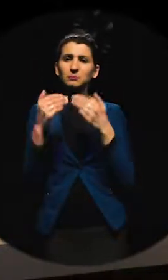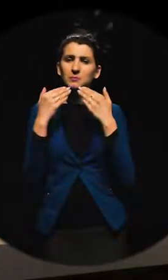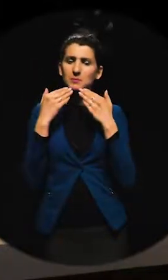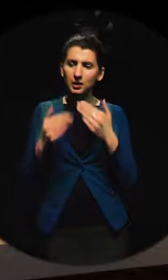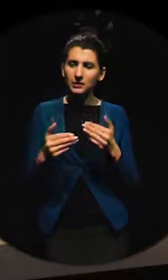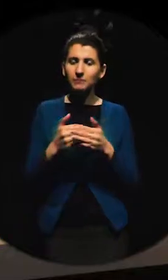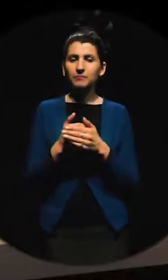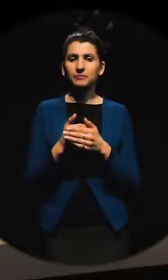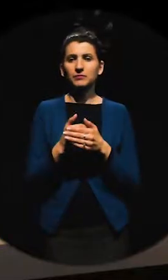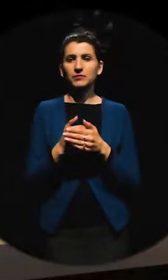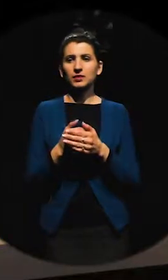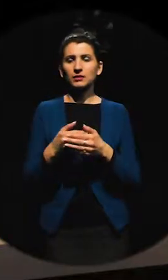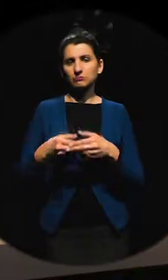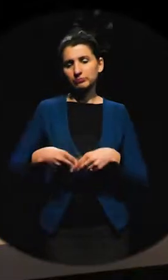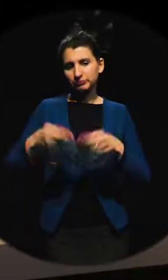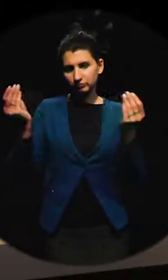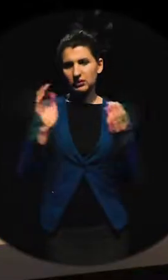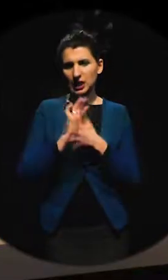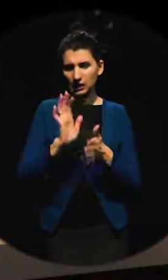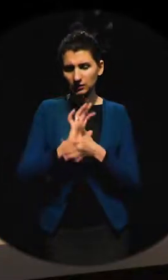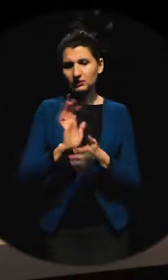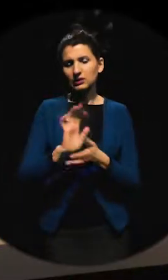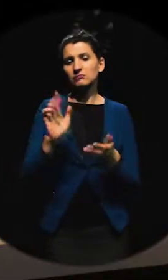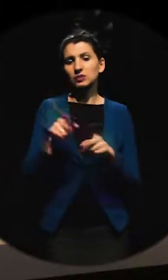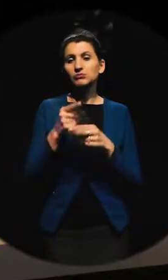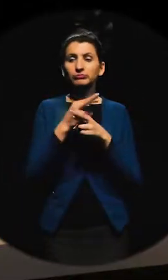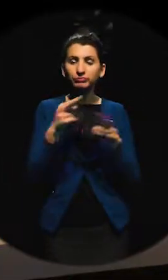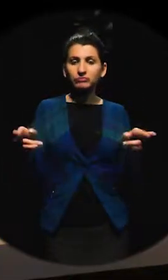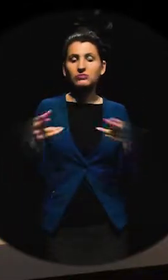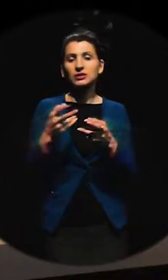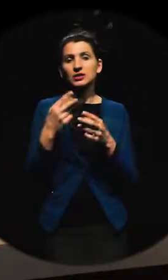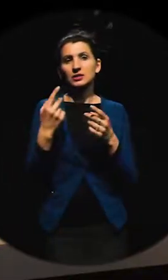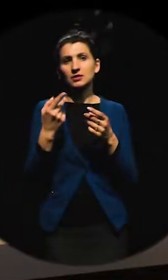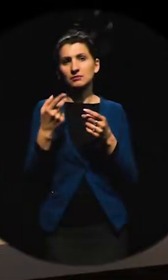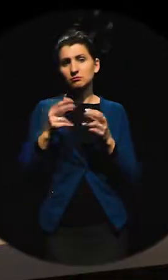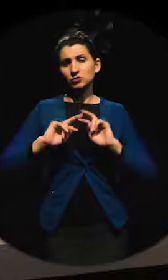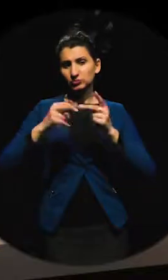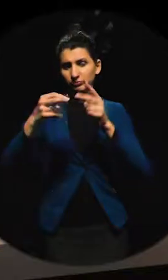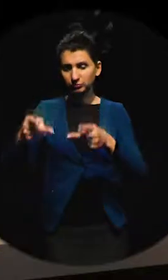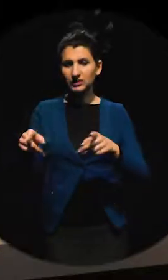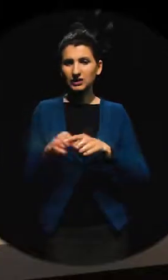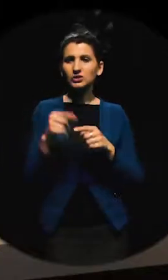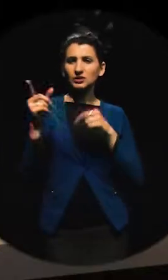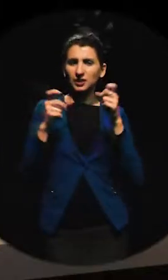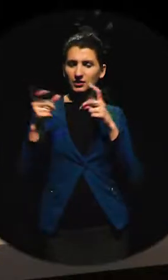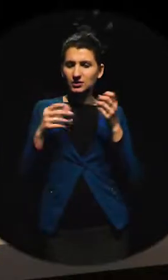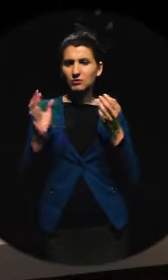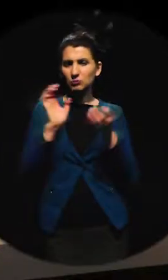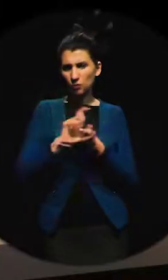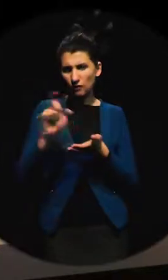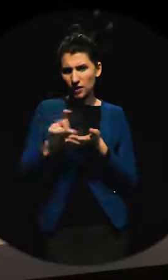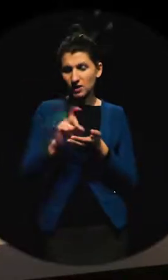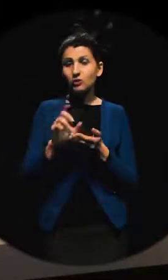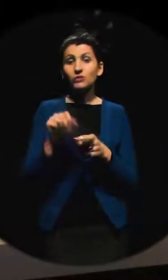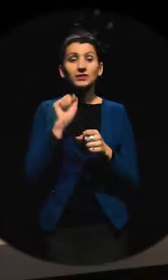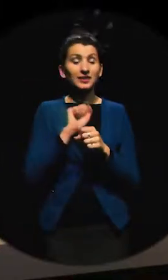dzięki rozwojowi prasy, dzięki możliwościom multiplikowania tych obrazów, staje się